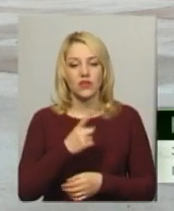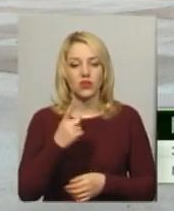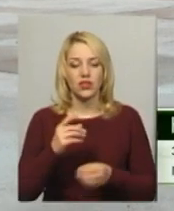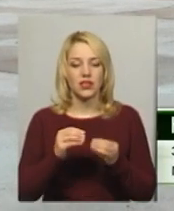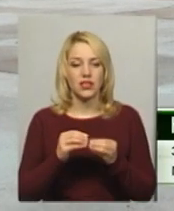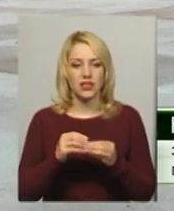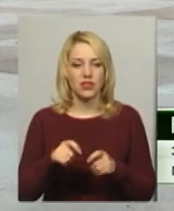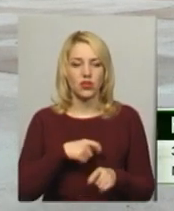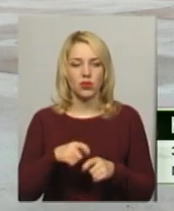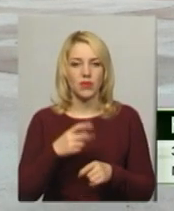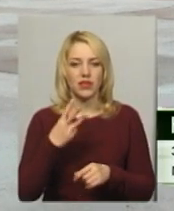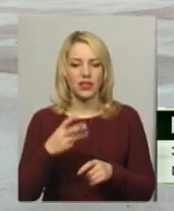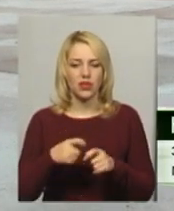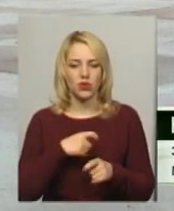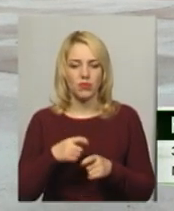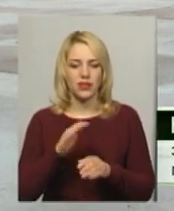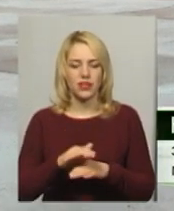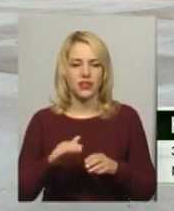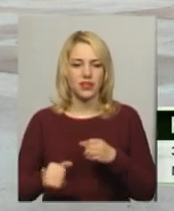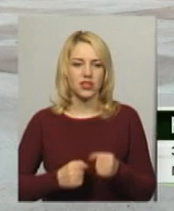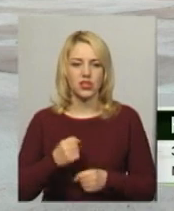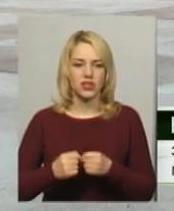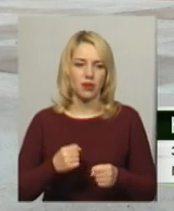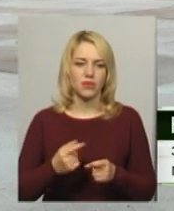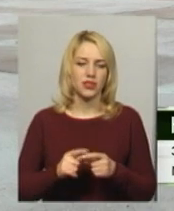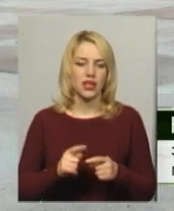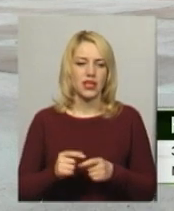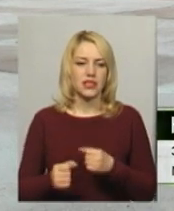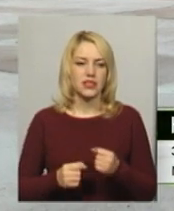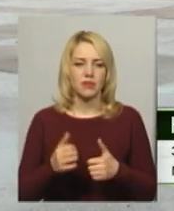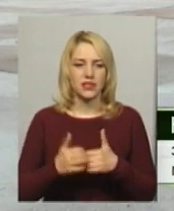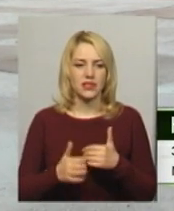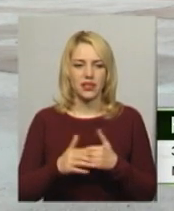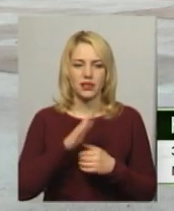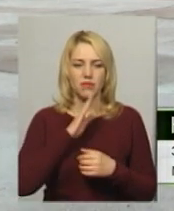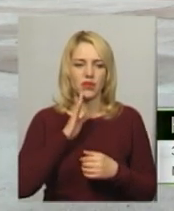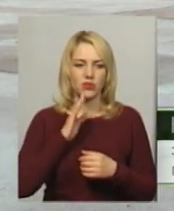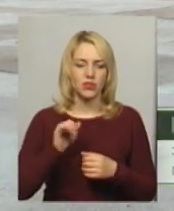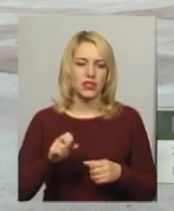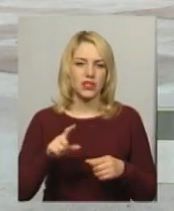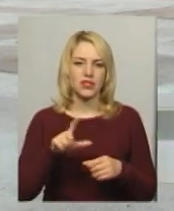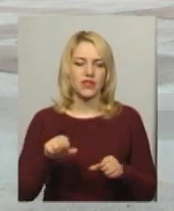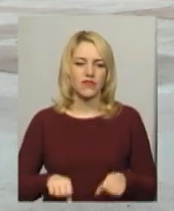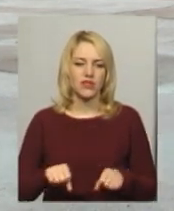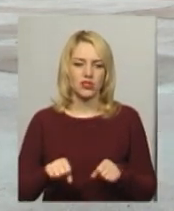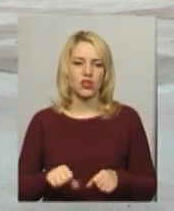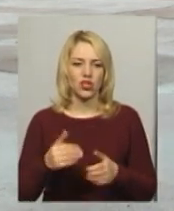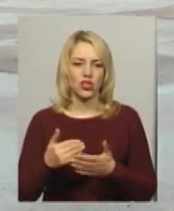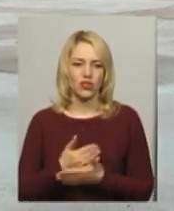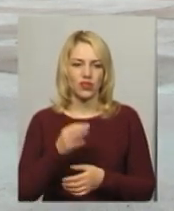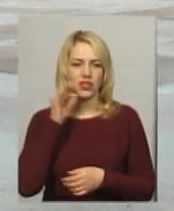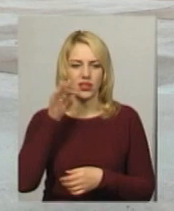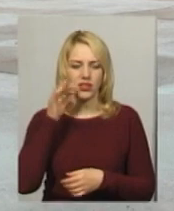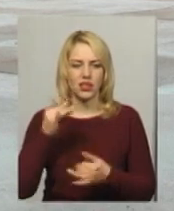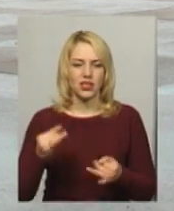3 кілометри, дитячі забіги, забіги серед матусь, з візочками. І новинка такий хитрий, такий,